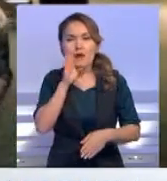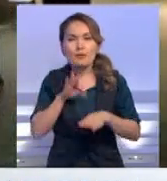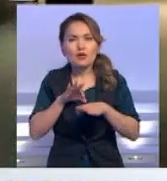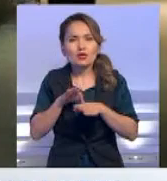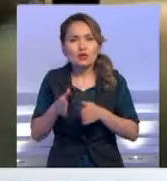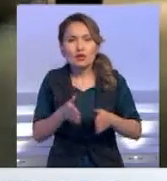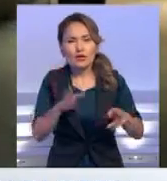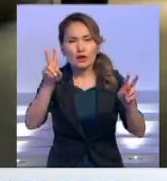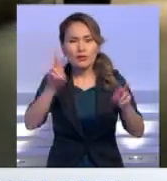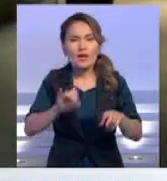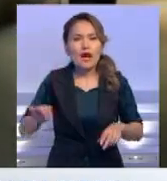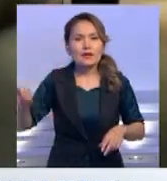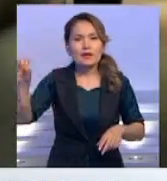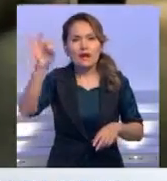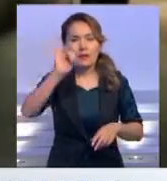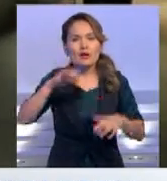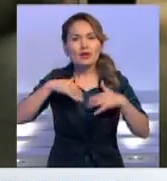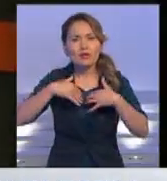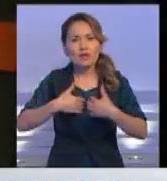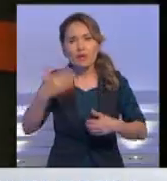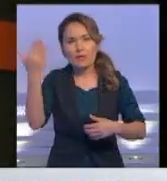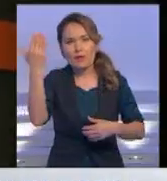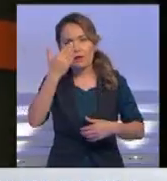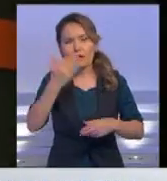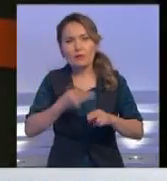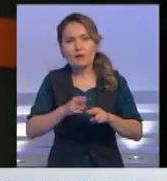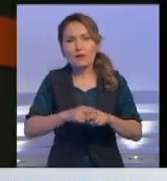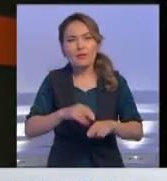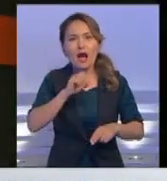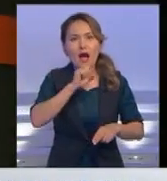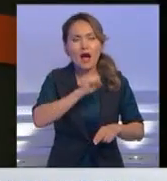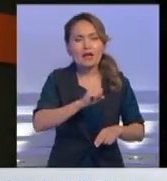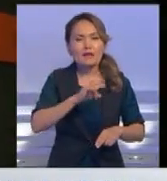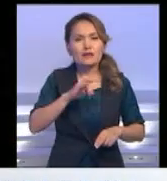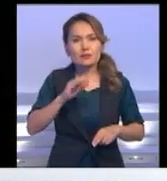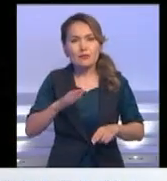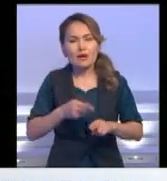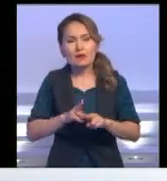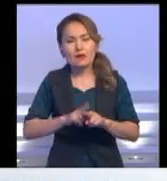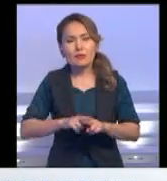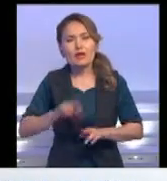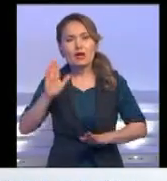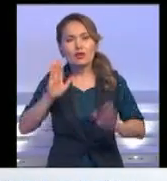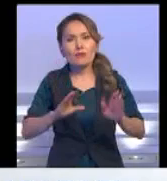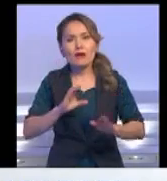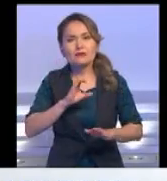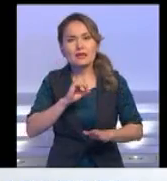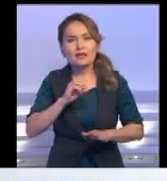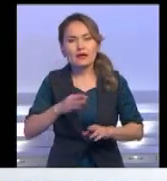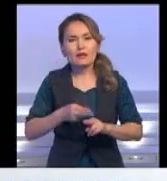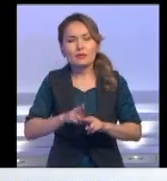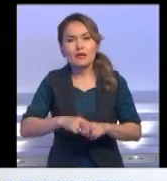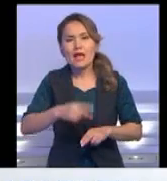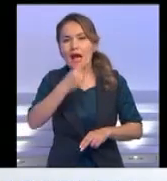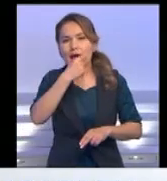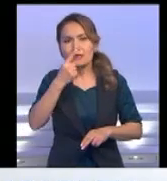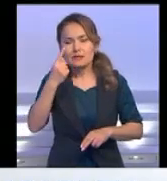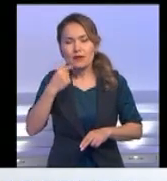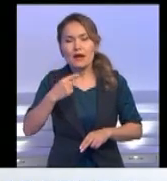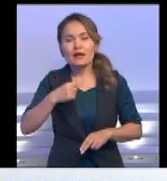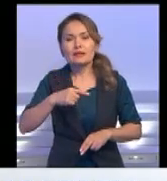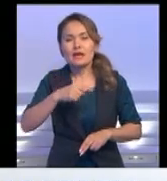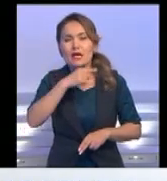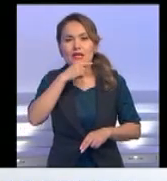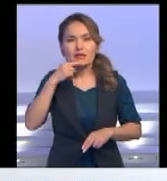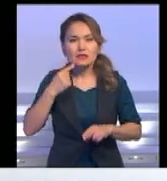апарар жол тарихи драмасының бас продюсері Әлия Назарбаева, ал режиссері Ақан Сатаев. Бұл фильм Испания, Ресей және